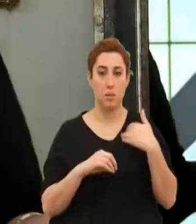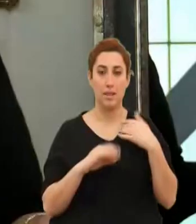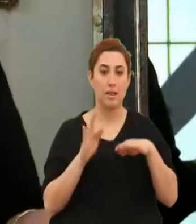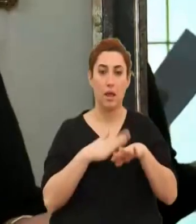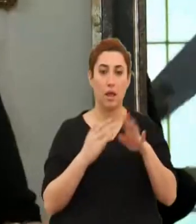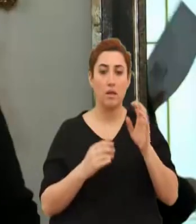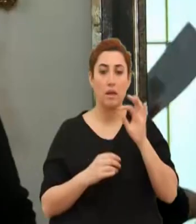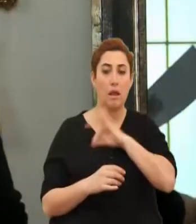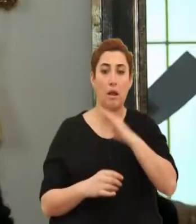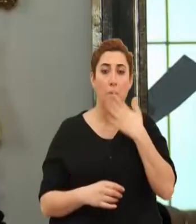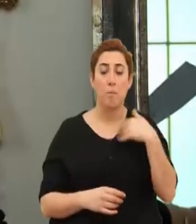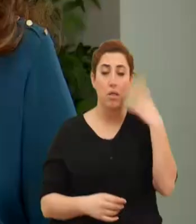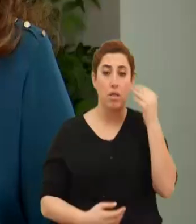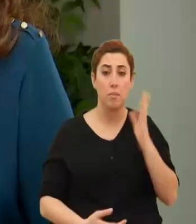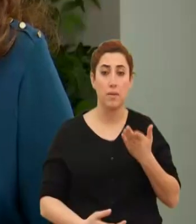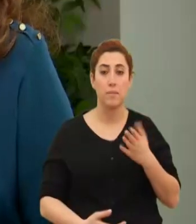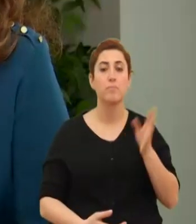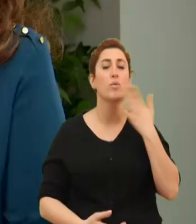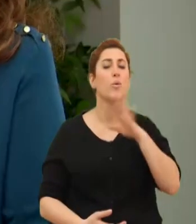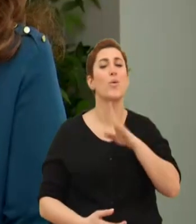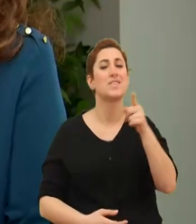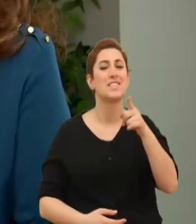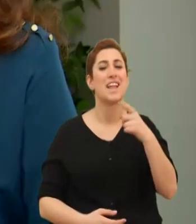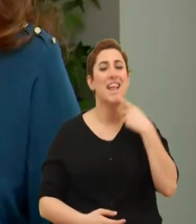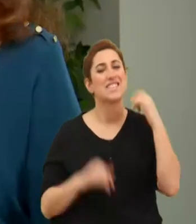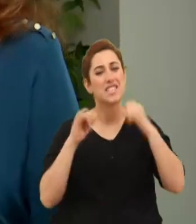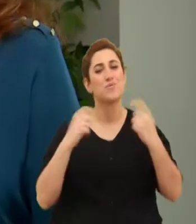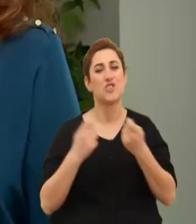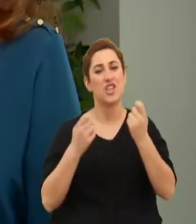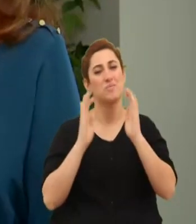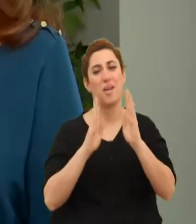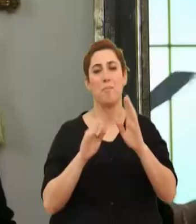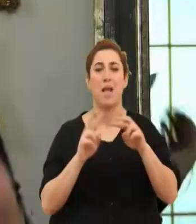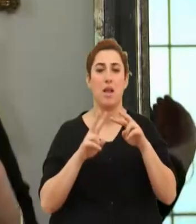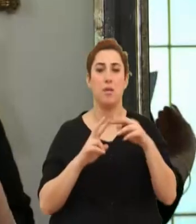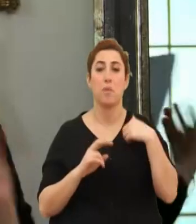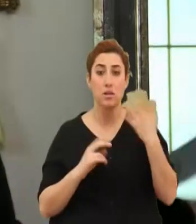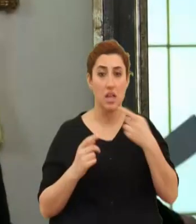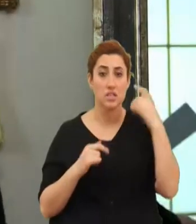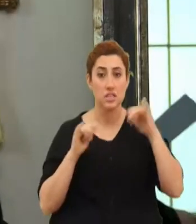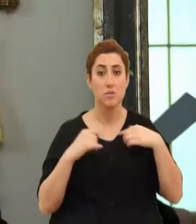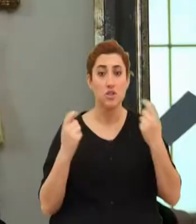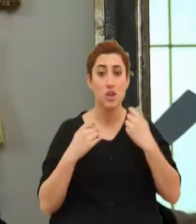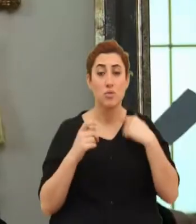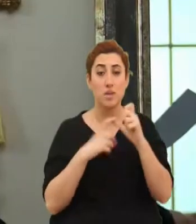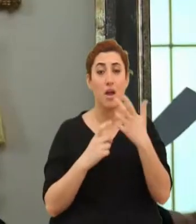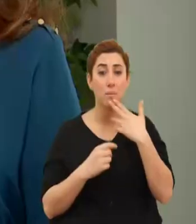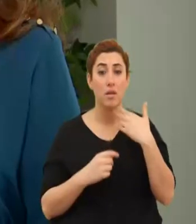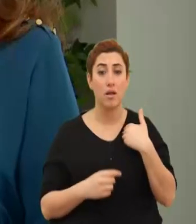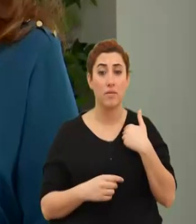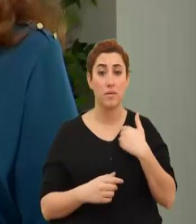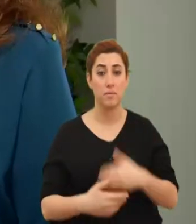Ne gereği var yani şimdi bunun, anlamadım ben. Ay yok, yeter ki sen eskisi gibi çalış Meryem'ciğim. Ben zaten eskisi gibi çalışıyorum Serpil Hanım.